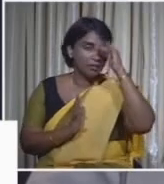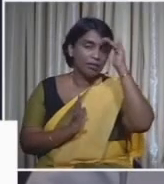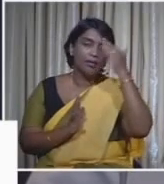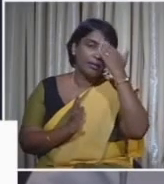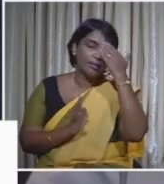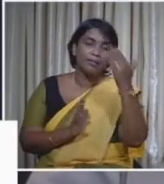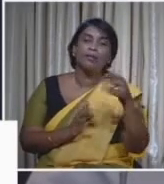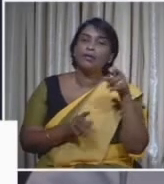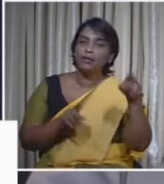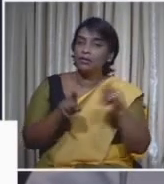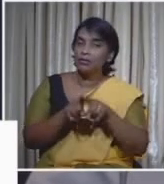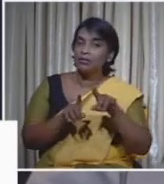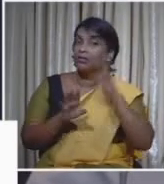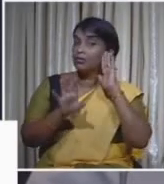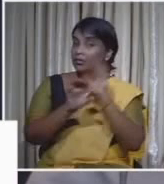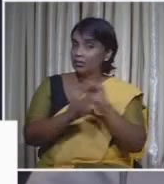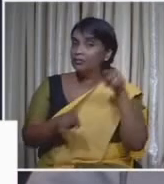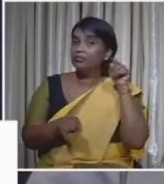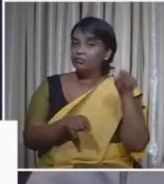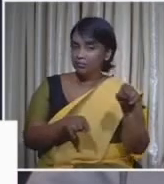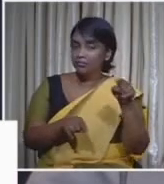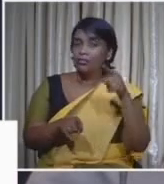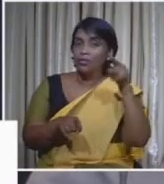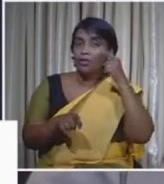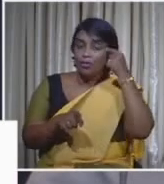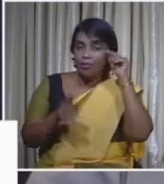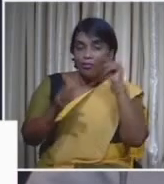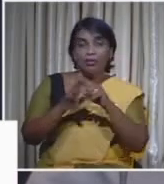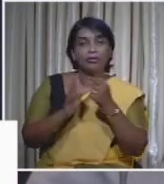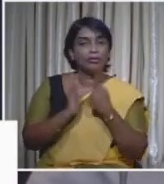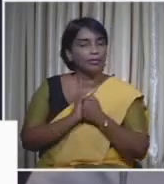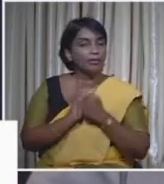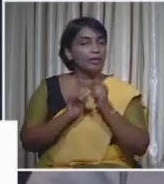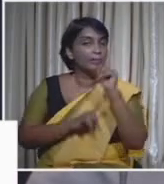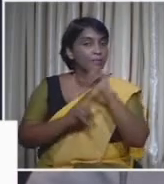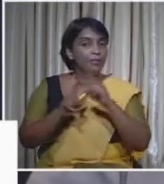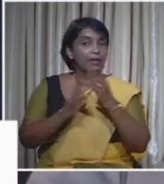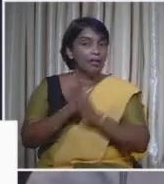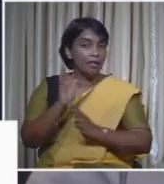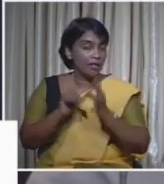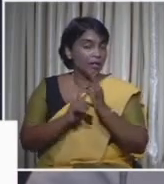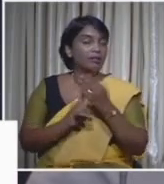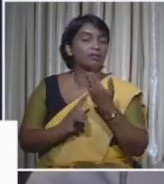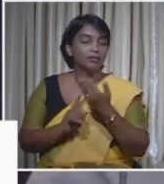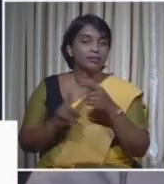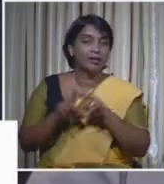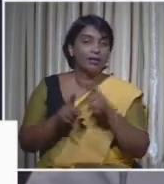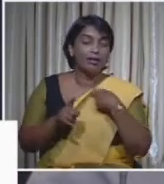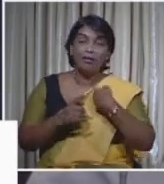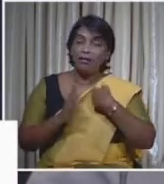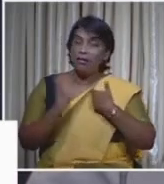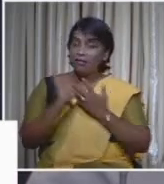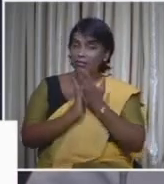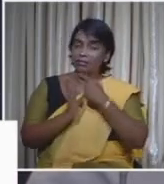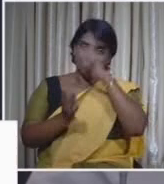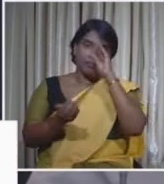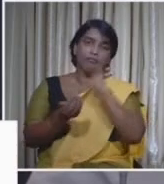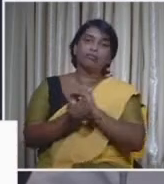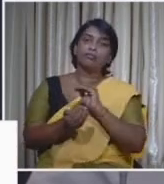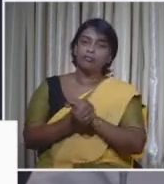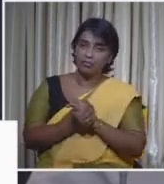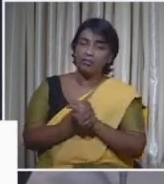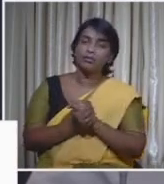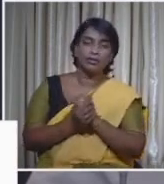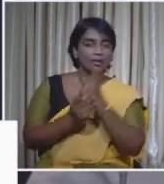කරුණාකර මෙම ප්‍රකාශය පිළිබඳව ඔබතුමා මෙම ගරු සභාවේ මන්ත්‍රීවරියක් වශයෙන් මගේ වරප්‍රසාද සුරක්ෂිත කරන